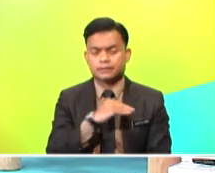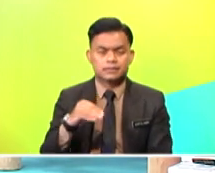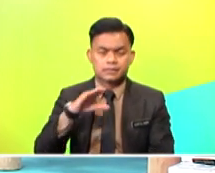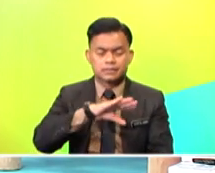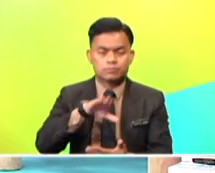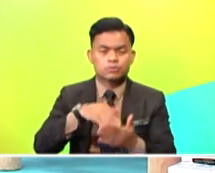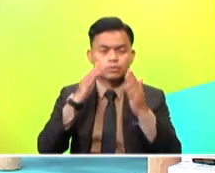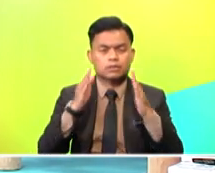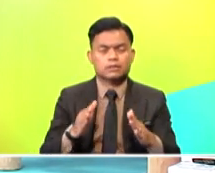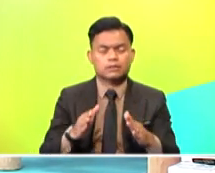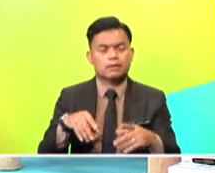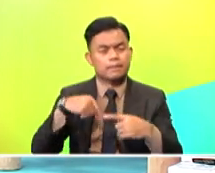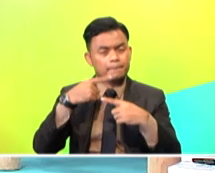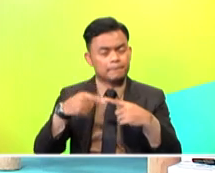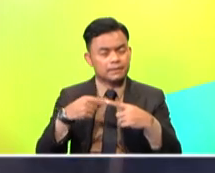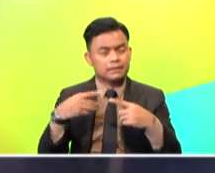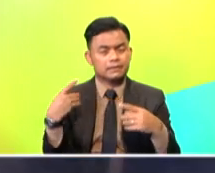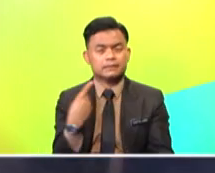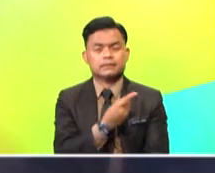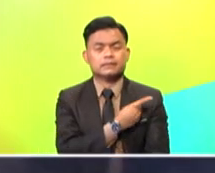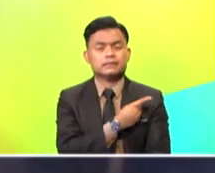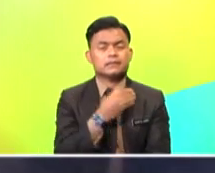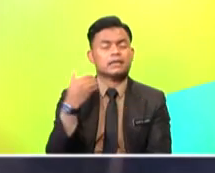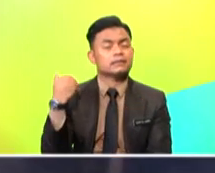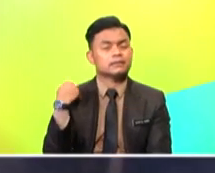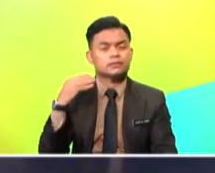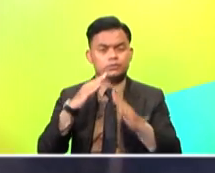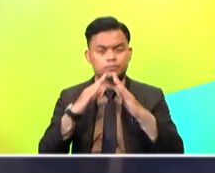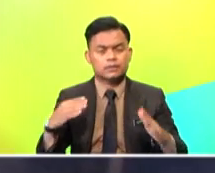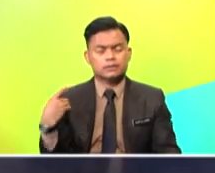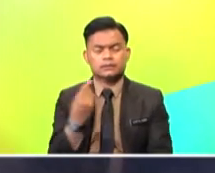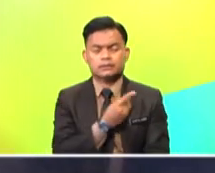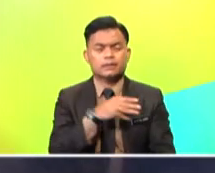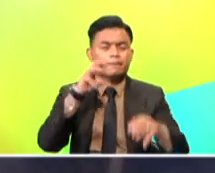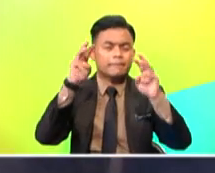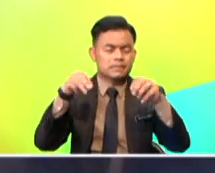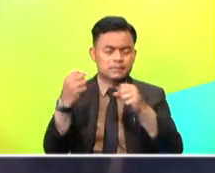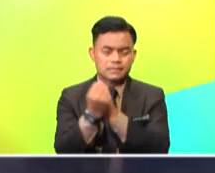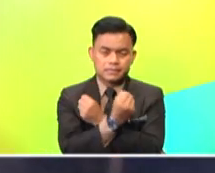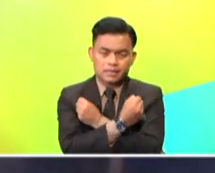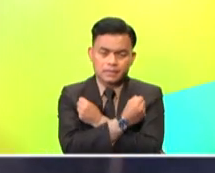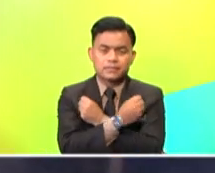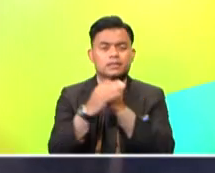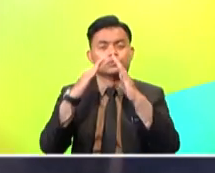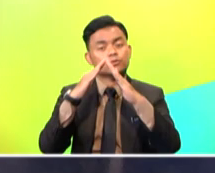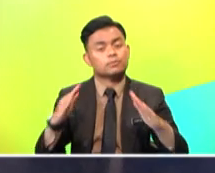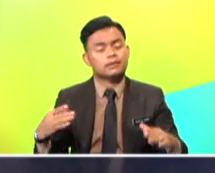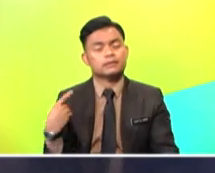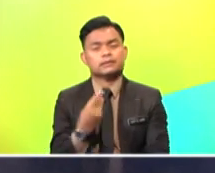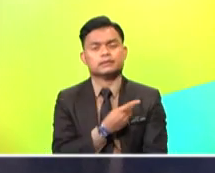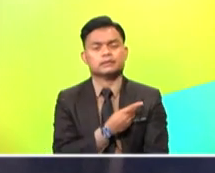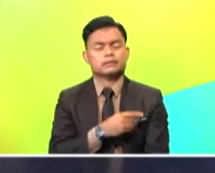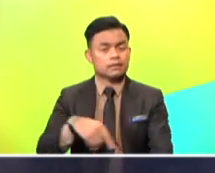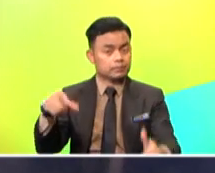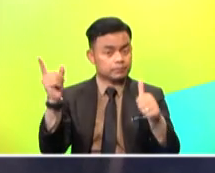kita. Macam mana cikgu? Apa cara yang untuk kita menyayangi rumah kita sendiri? Okey, pertama sekali kita kena jaga kebersihan. Murid-murid kat rumah